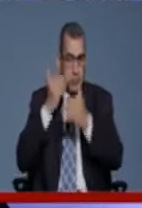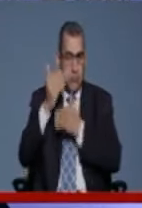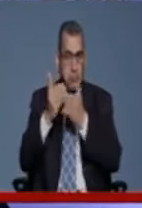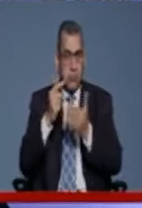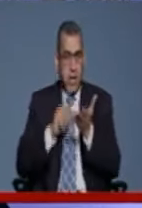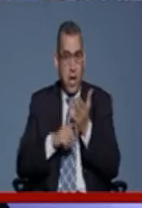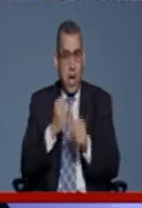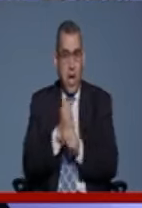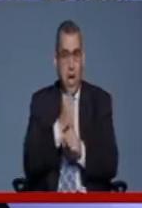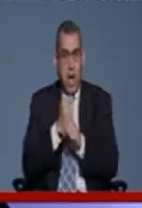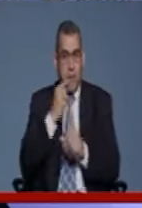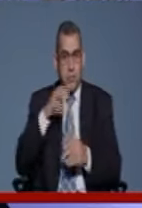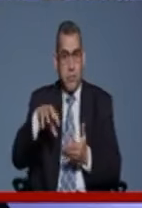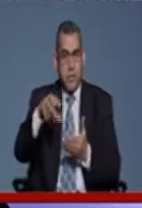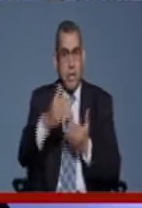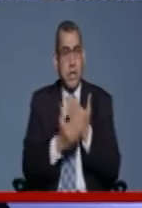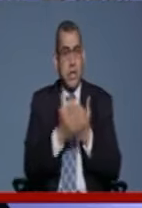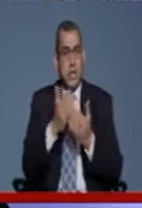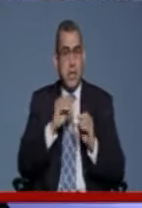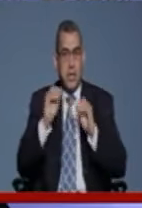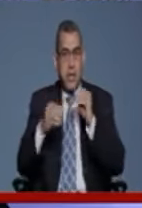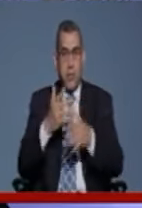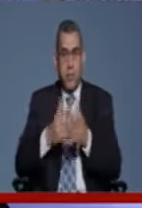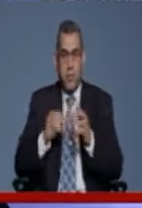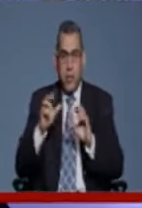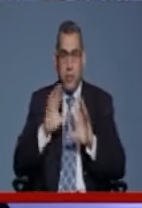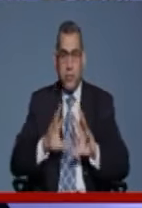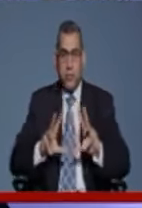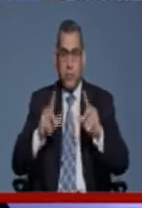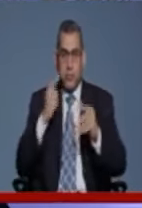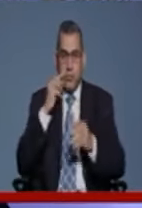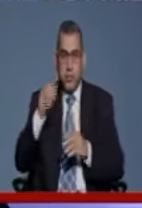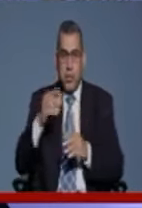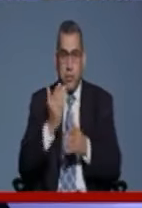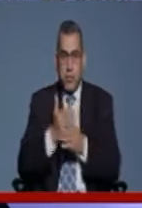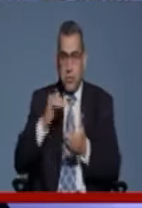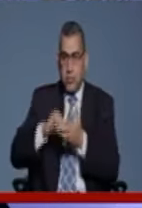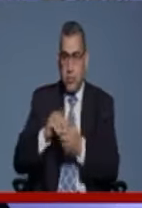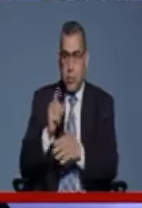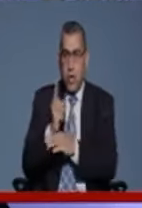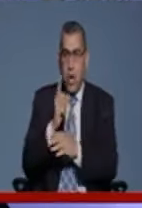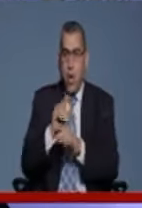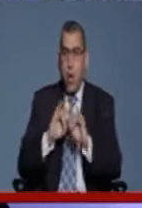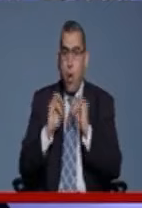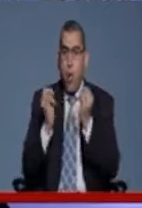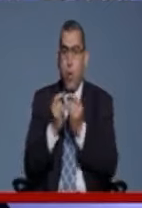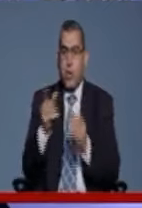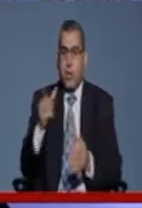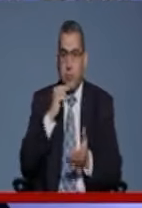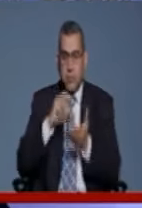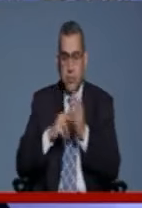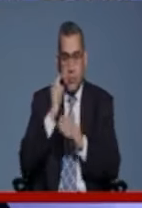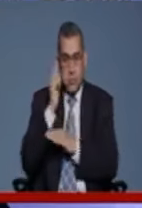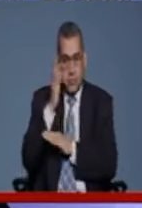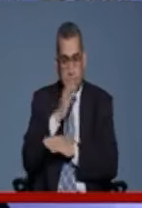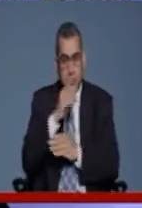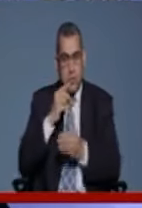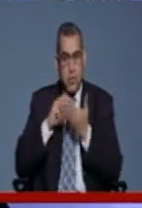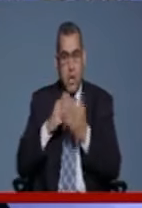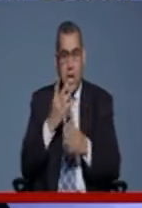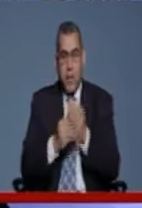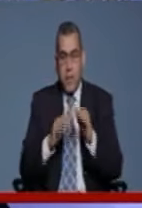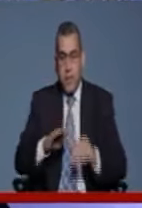المناطق الحضرية الجديدة وامتدادها لأولياء أمورهم، وإدراكاً لأهمية إطلاع النشأ على